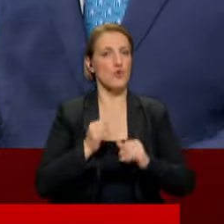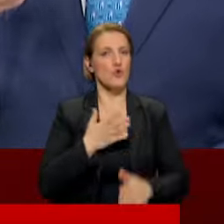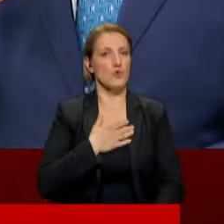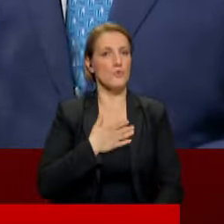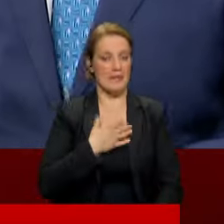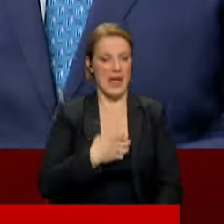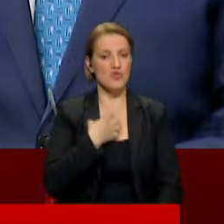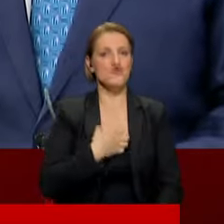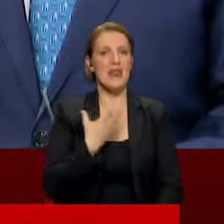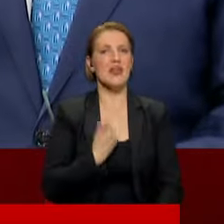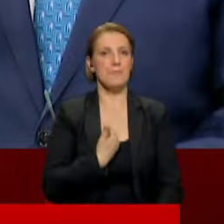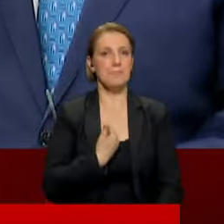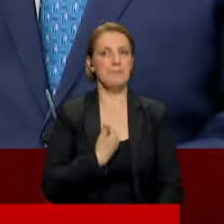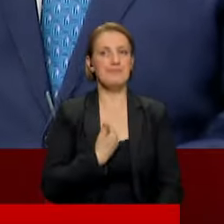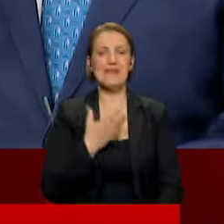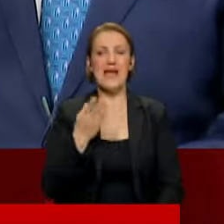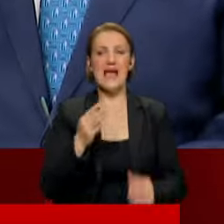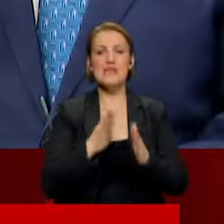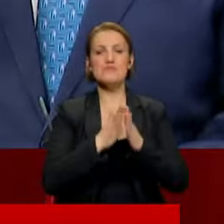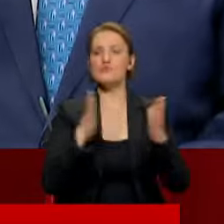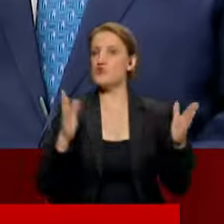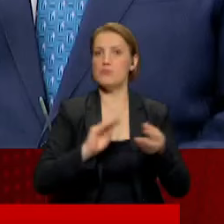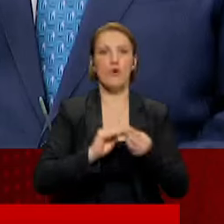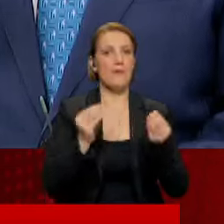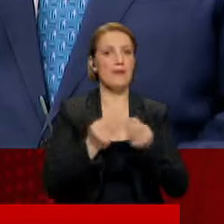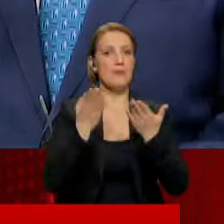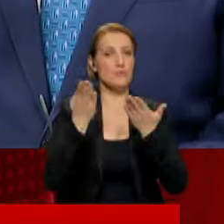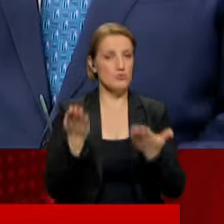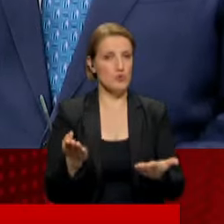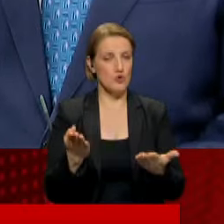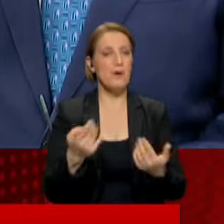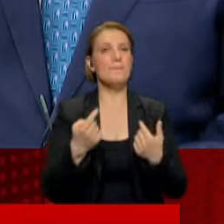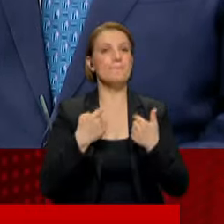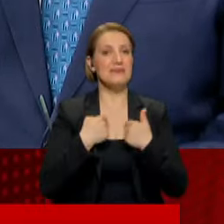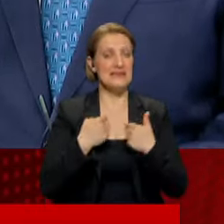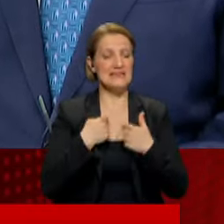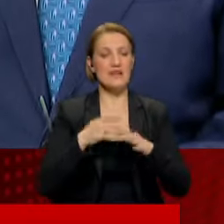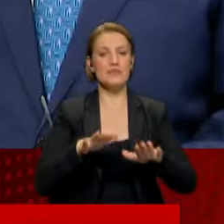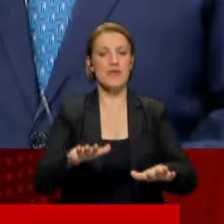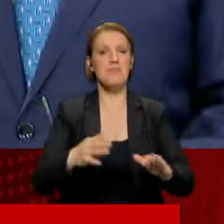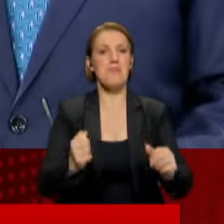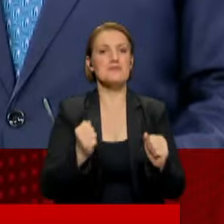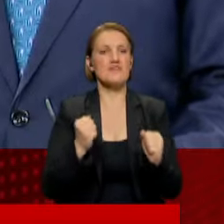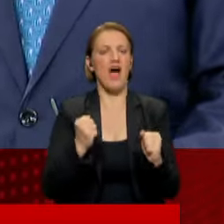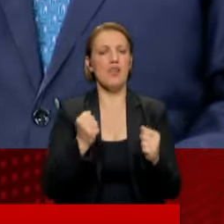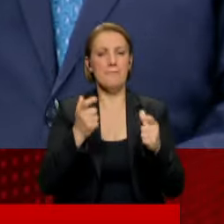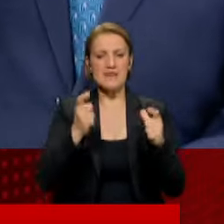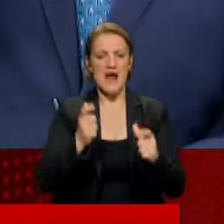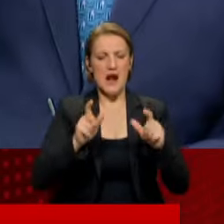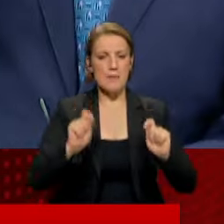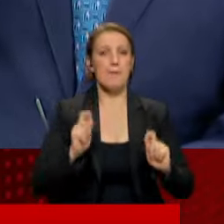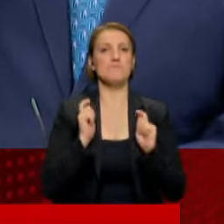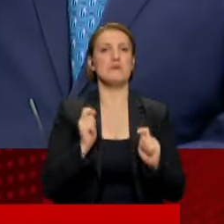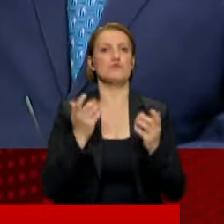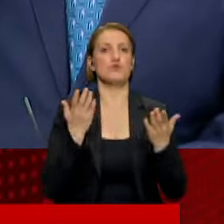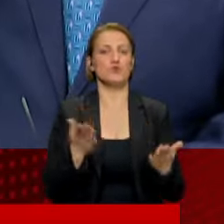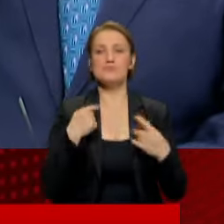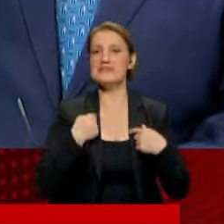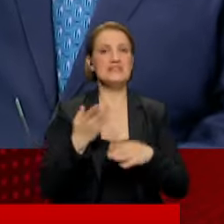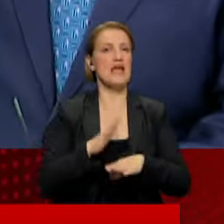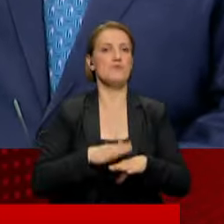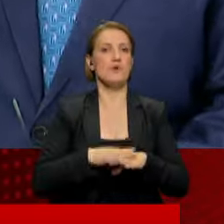yani endişeliyim çünkü en büyük problemimiz bu ve biz depreme dirençli kentler yaratmak durumundayız biz ne yapıyoruz